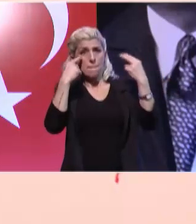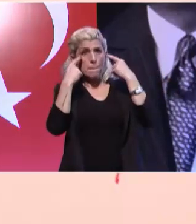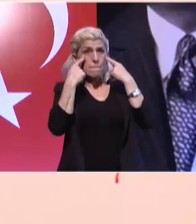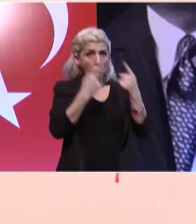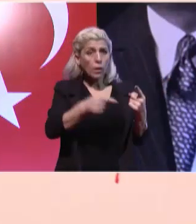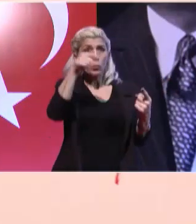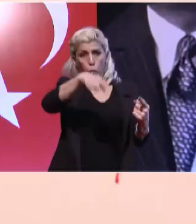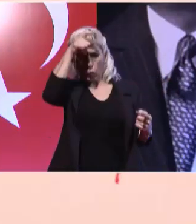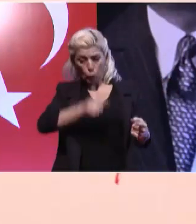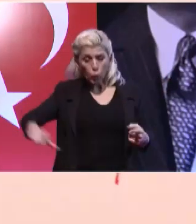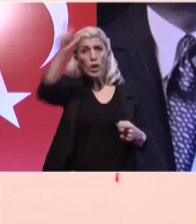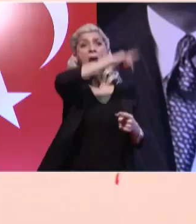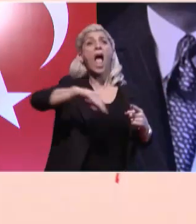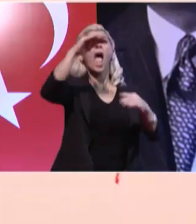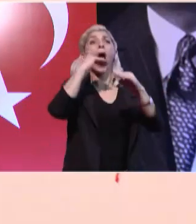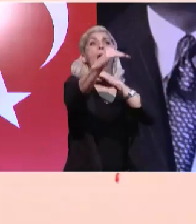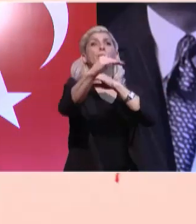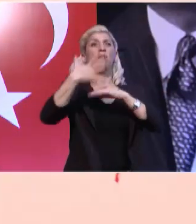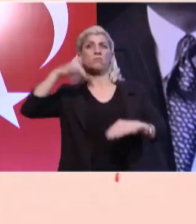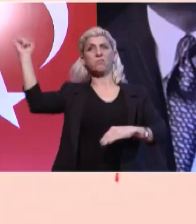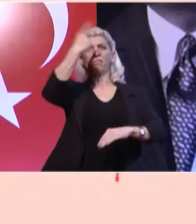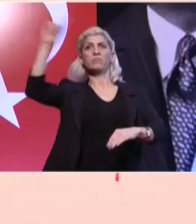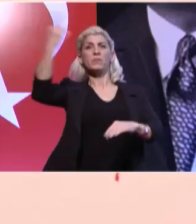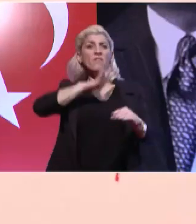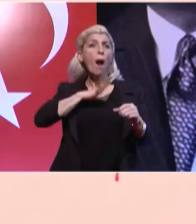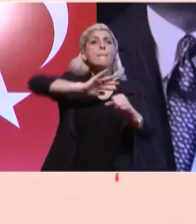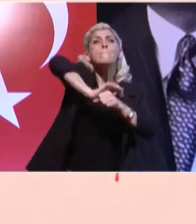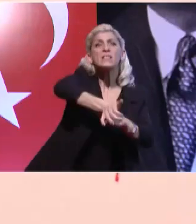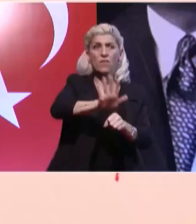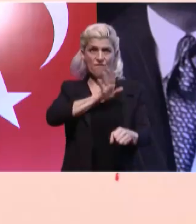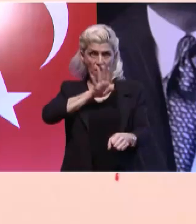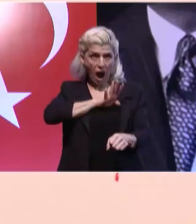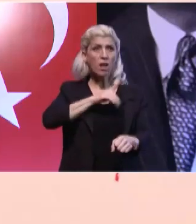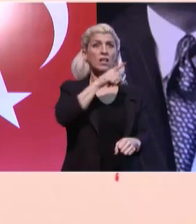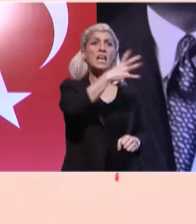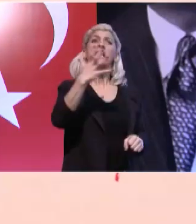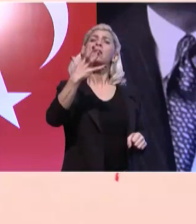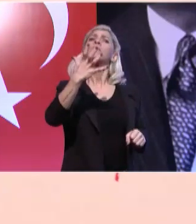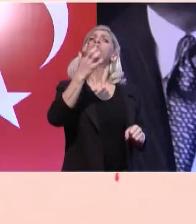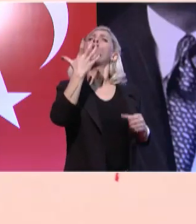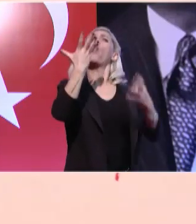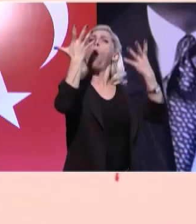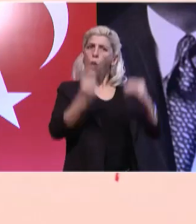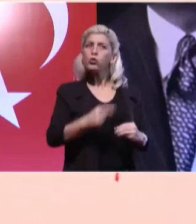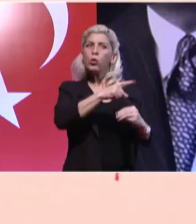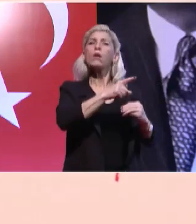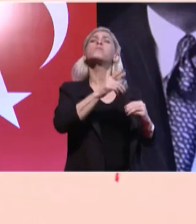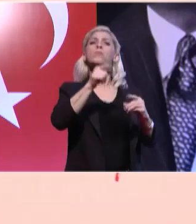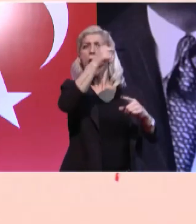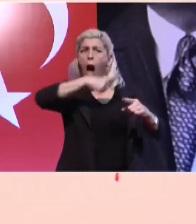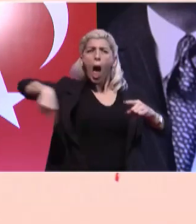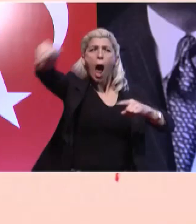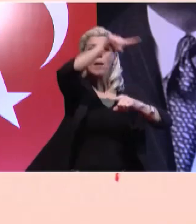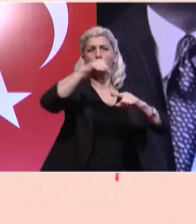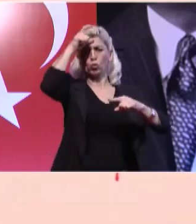o mesajı verdi. Dikta yönetimlerine, baskıya, onların yargılarına rağmen bu ülkenin insanı